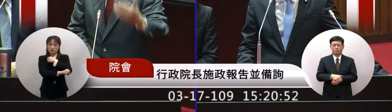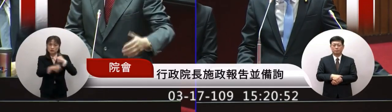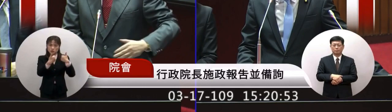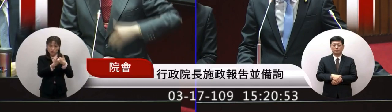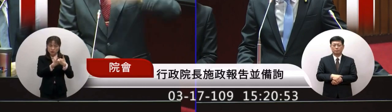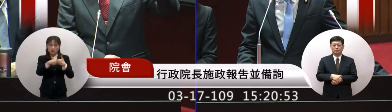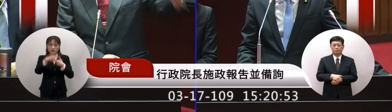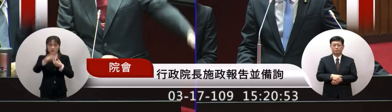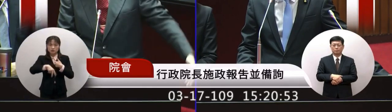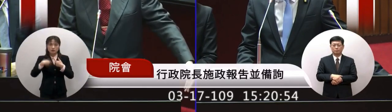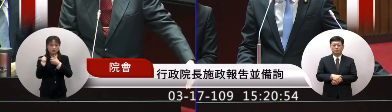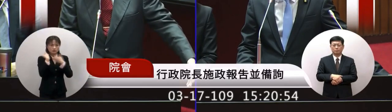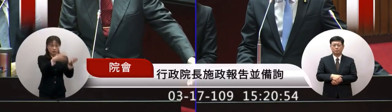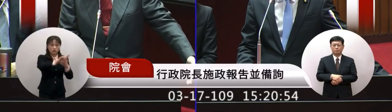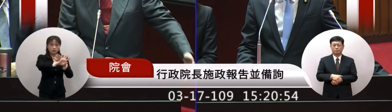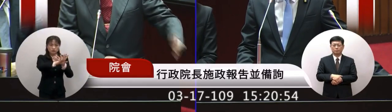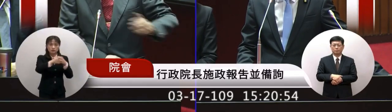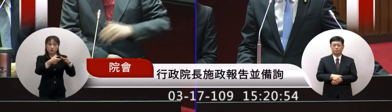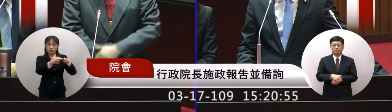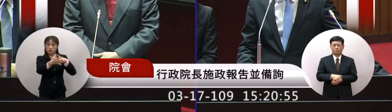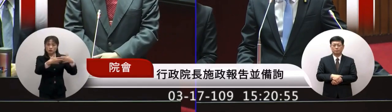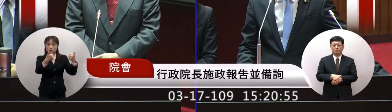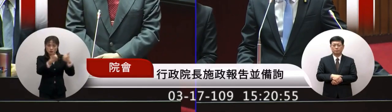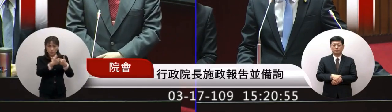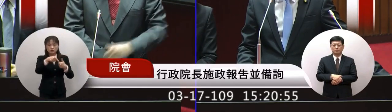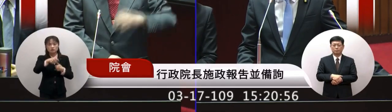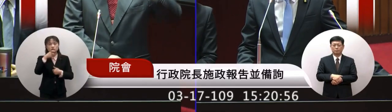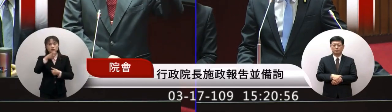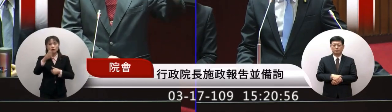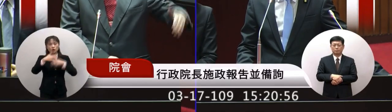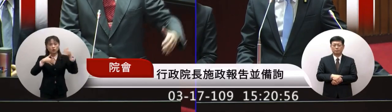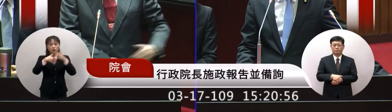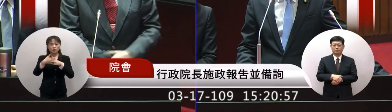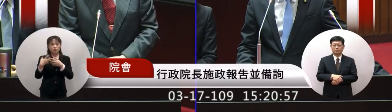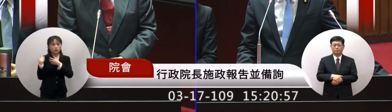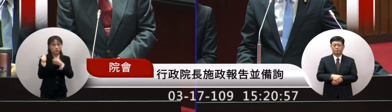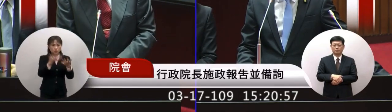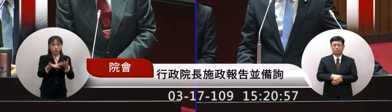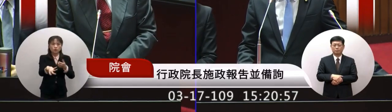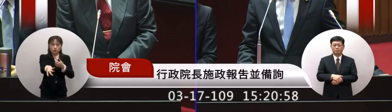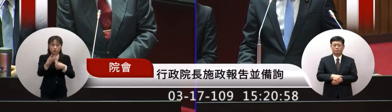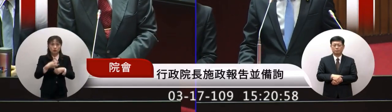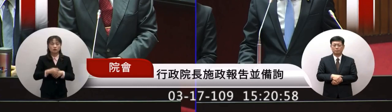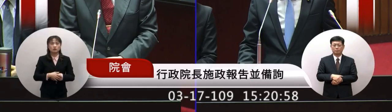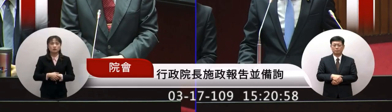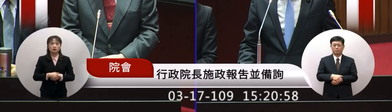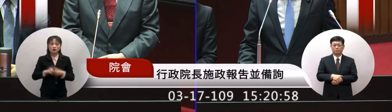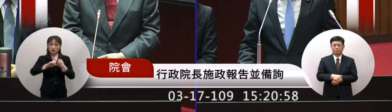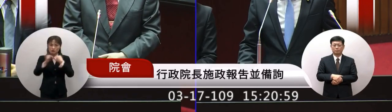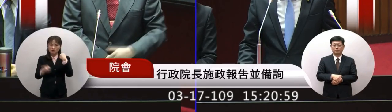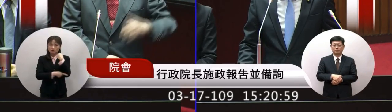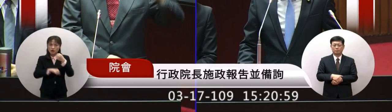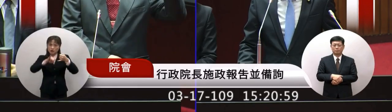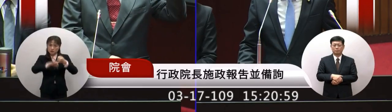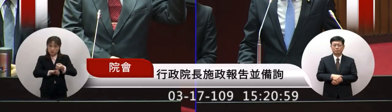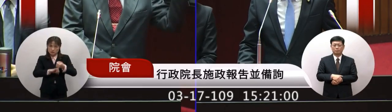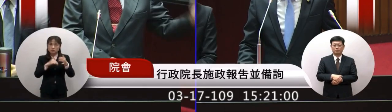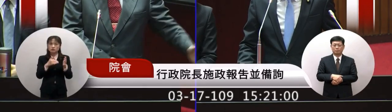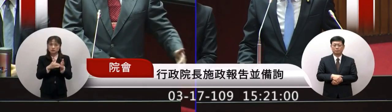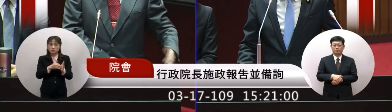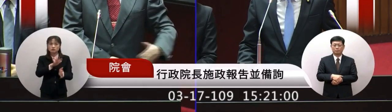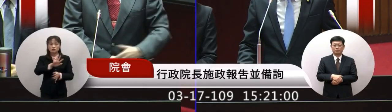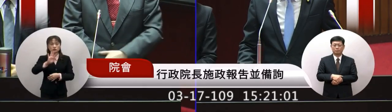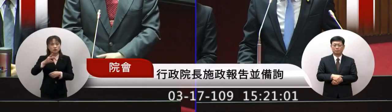工协会，这个才叫副委托。在历史上，虽然法规上有定副委托，但是跟委员报告，从